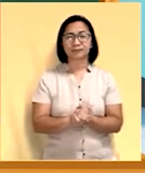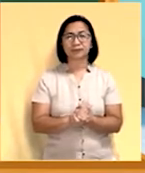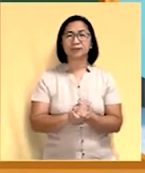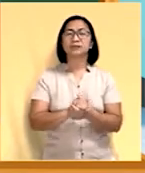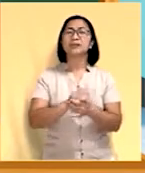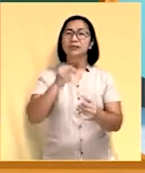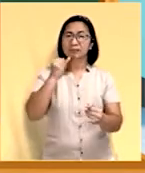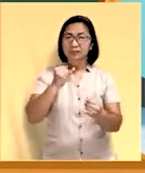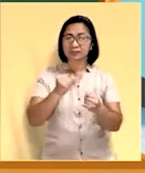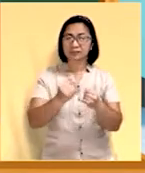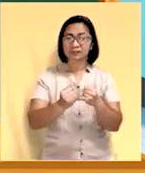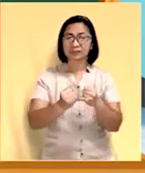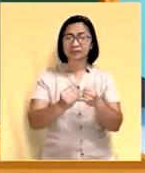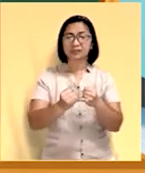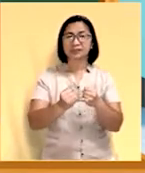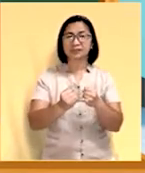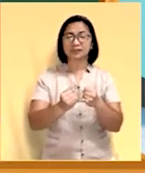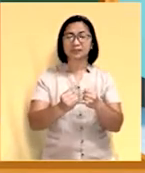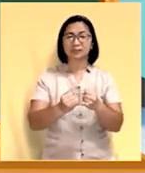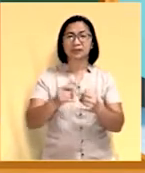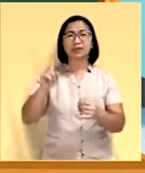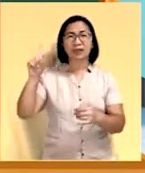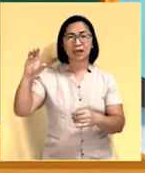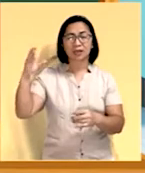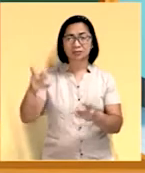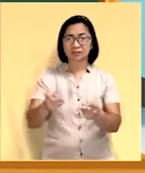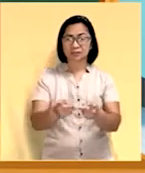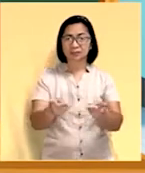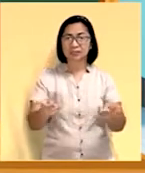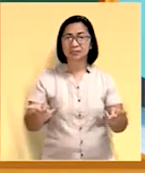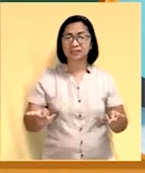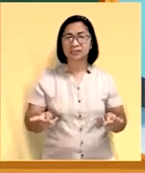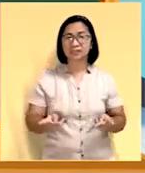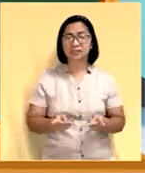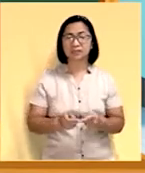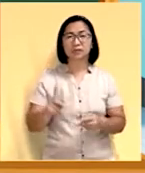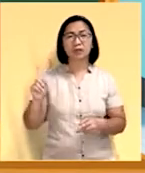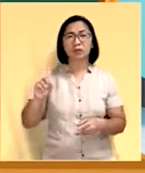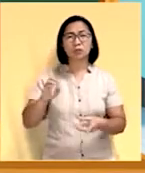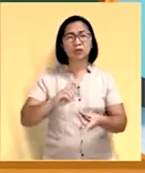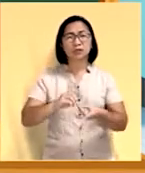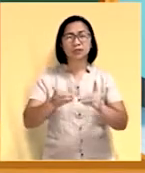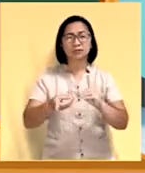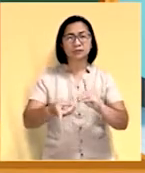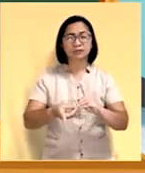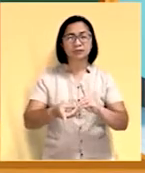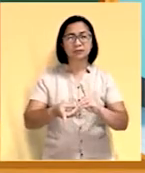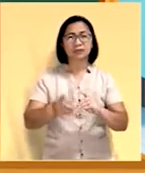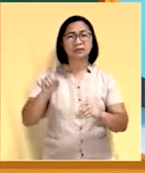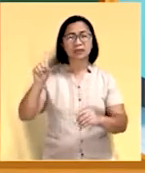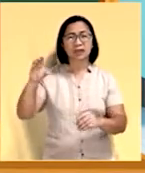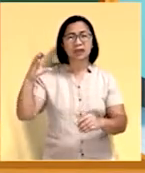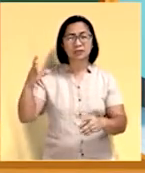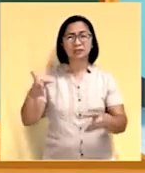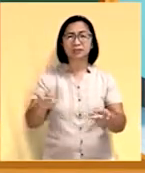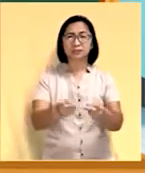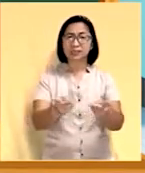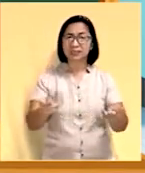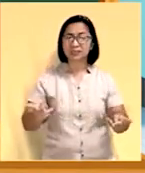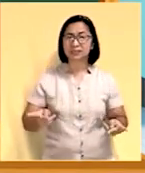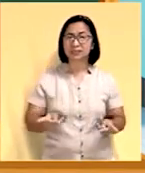At ang pinakahuli ay ang 100th place. Anong digit ang nasa 100th